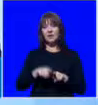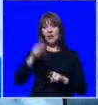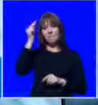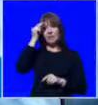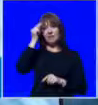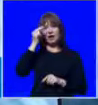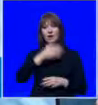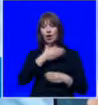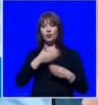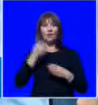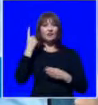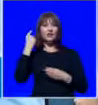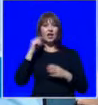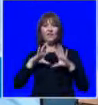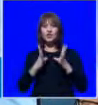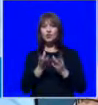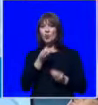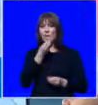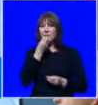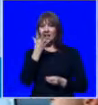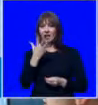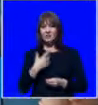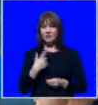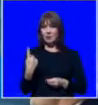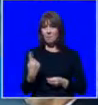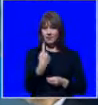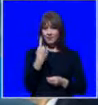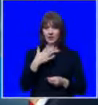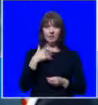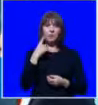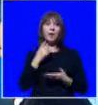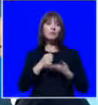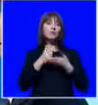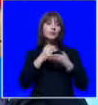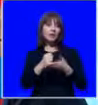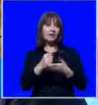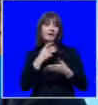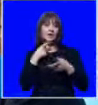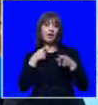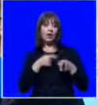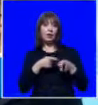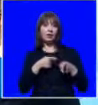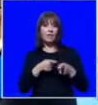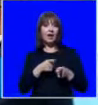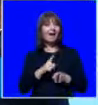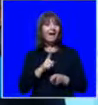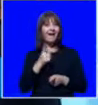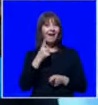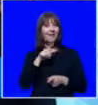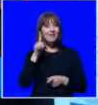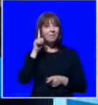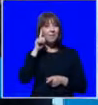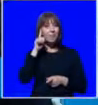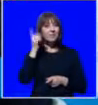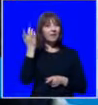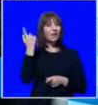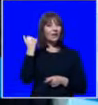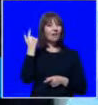вчера всичко е било прекрасно и сега за първи път имаме бюджет, който подлагаме на критика. Но до вчера, напомням, имахме служебен